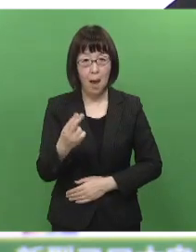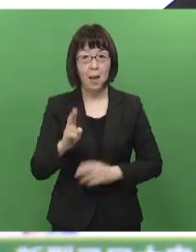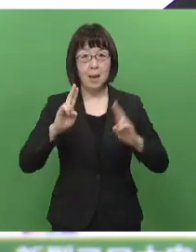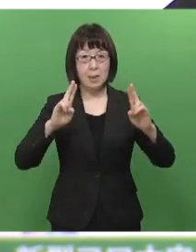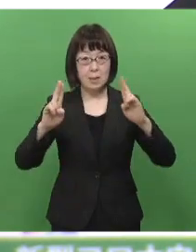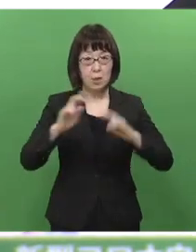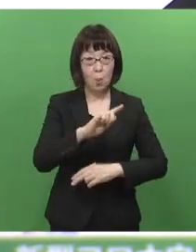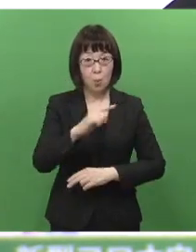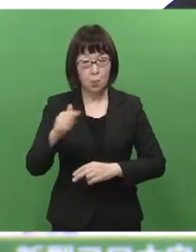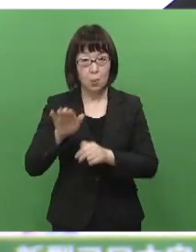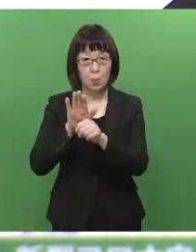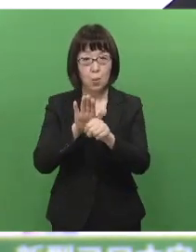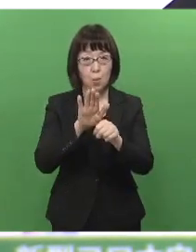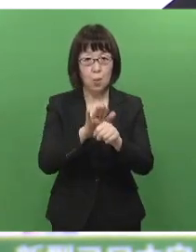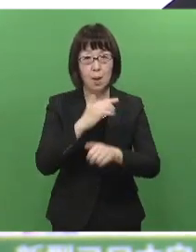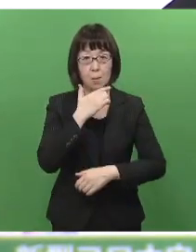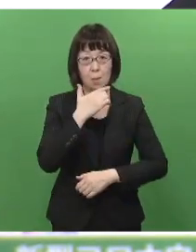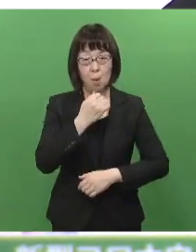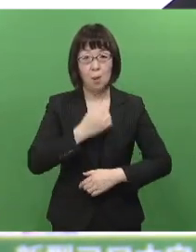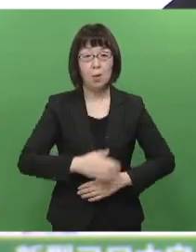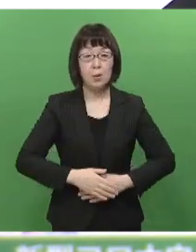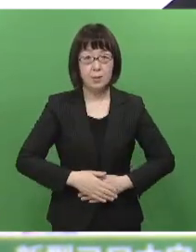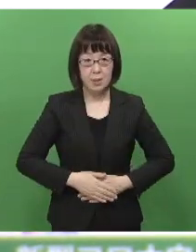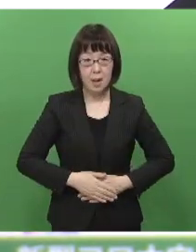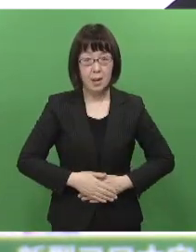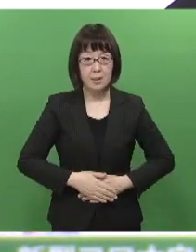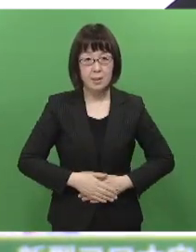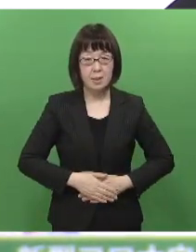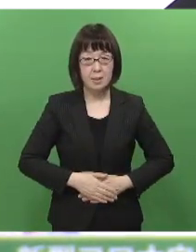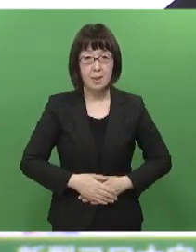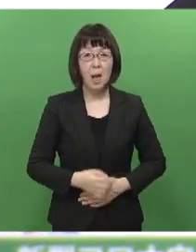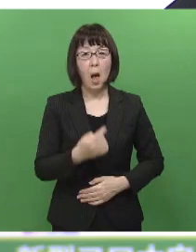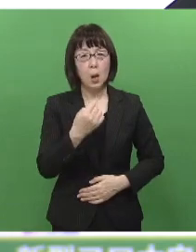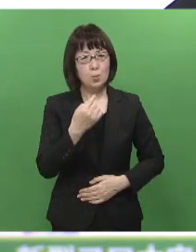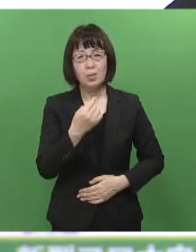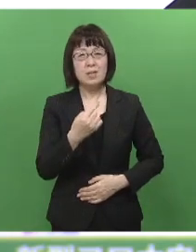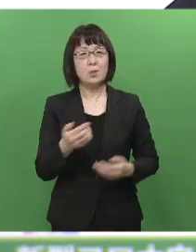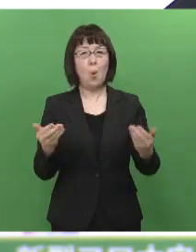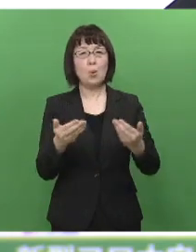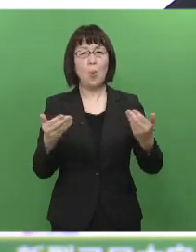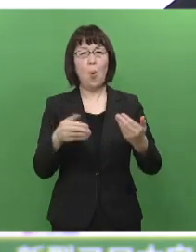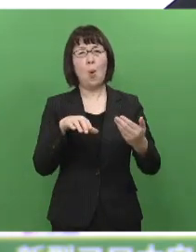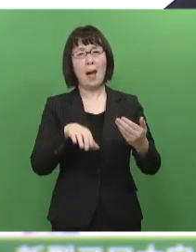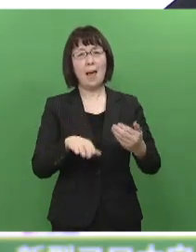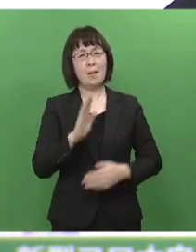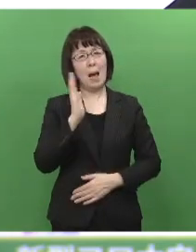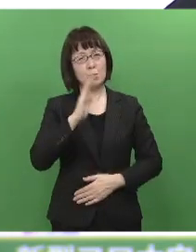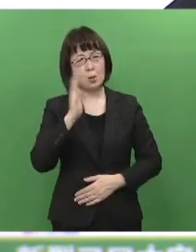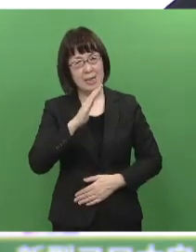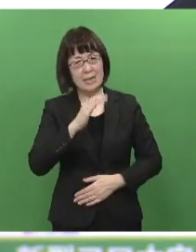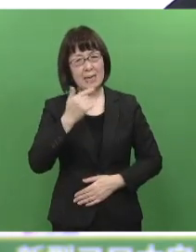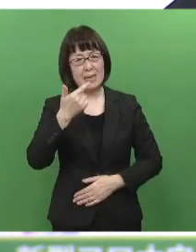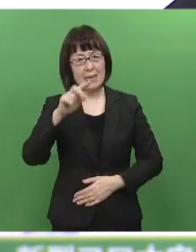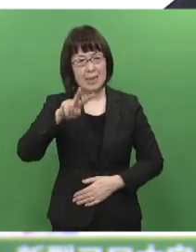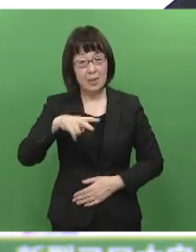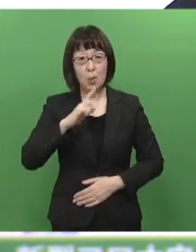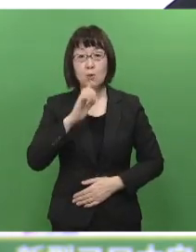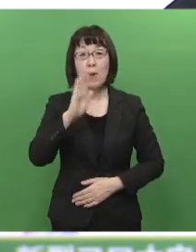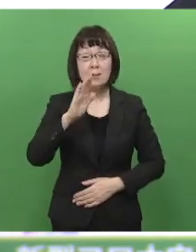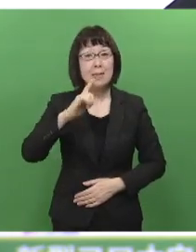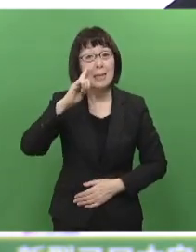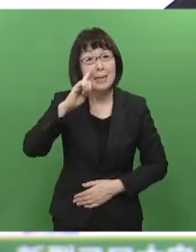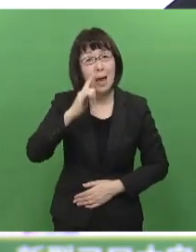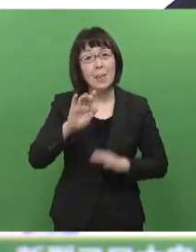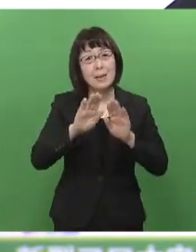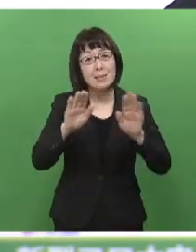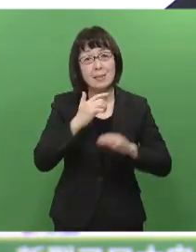ので、ぜひともお勧めいただいて、うちの業界では無理だよと言わずに、またここで試してください。そ